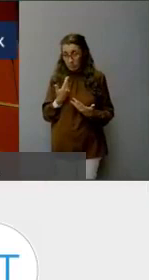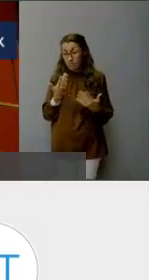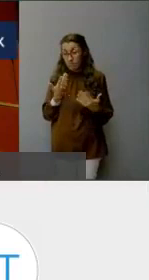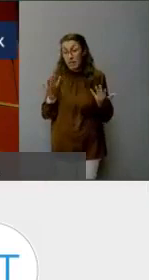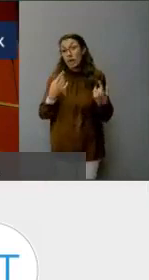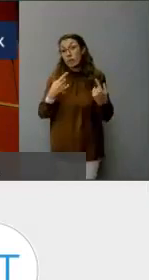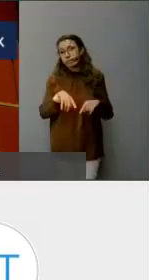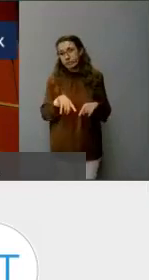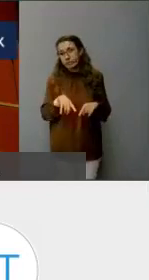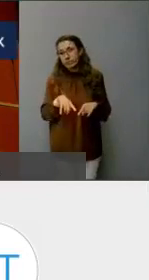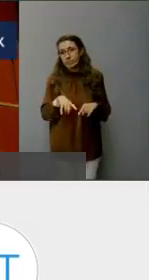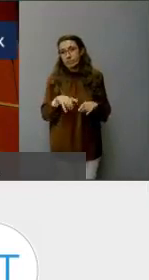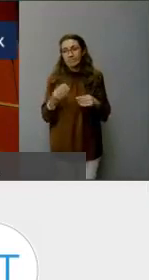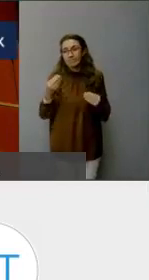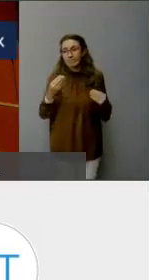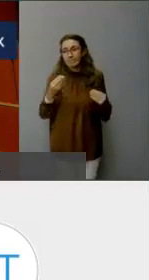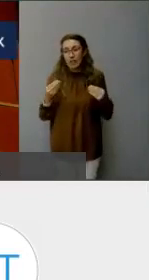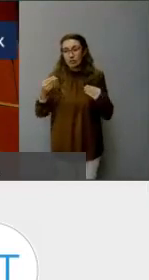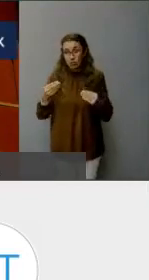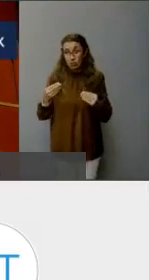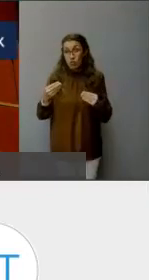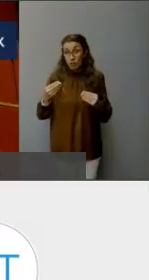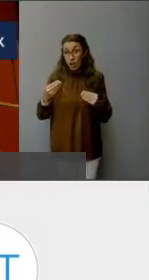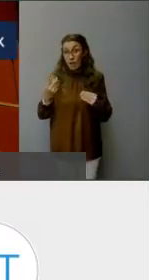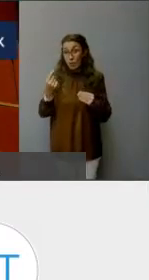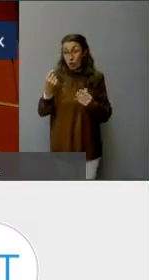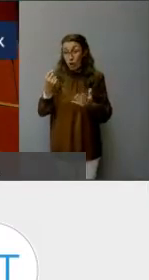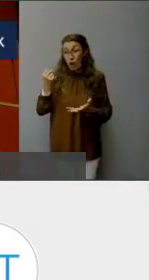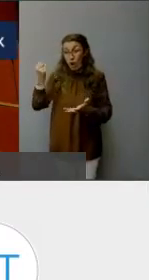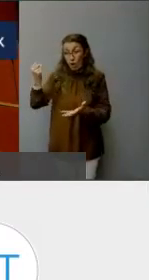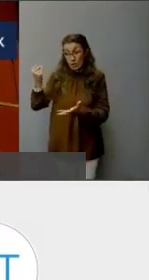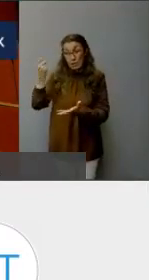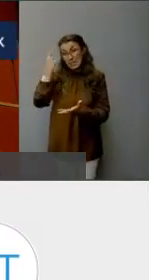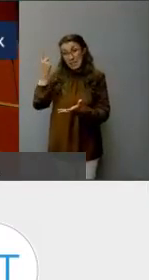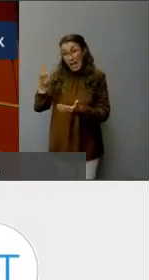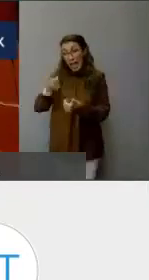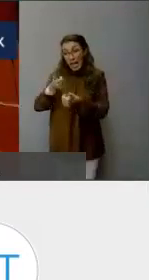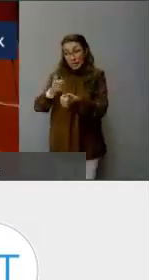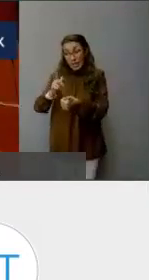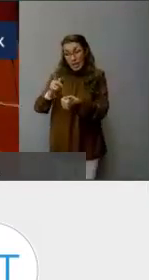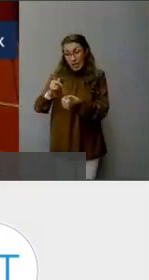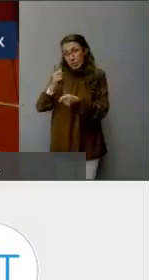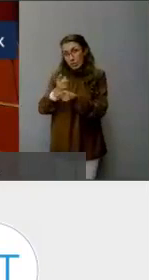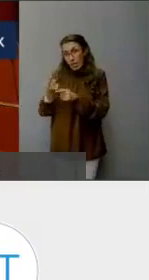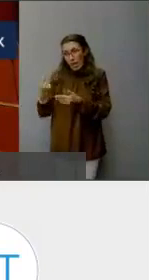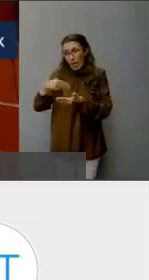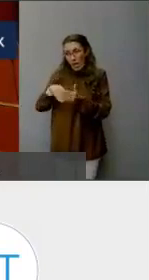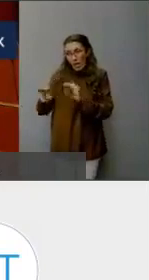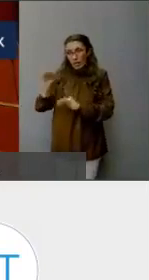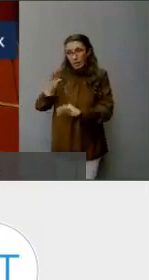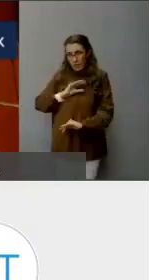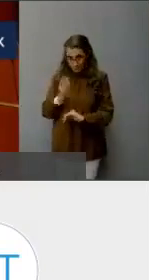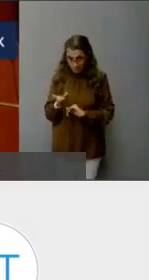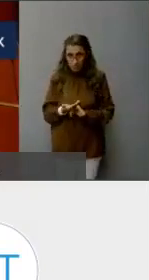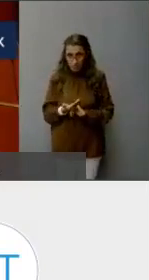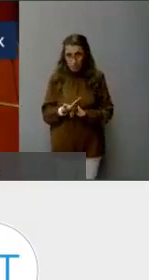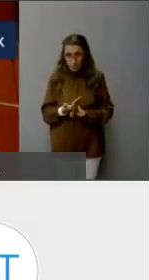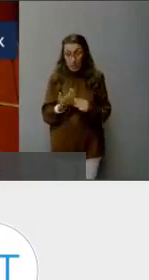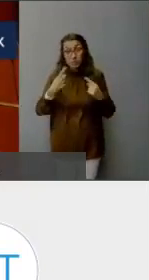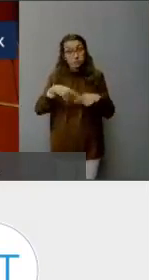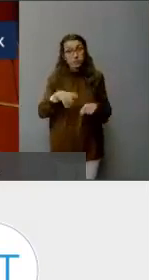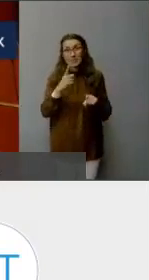e aggiungiamo e la prestazione di garanzia fidejussoria bancaria assicurativa prima richiesta a favore del comune valida per tutta la durata della convenzione